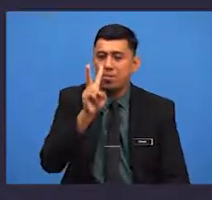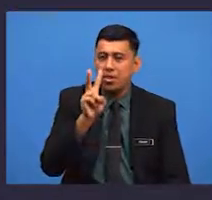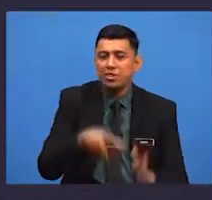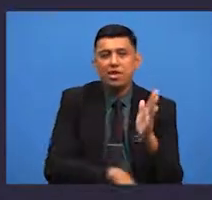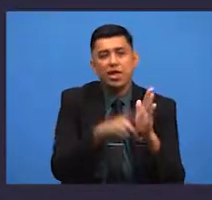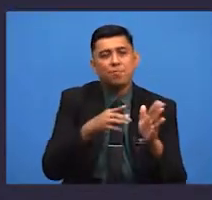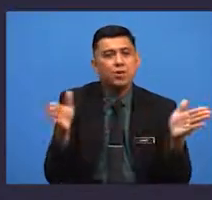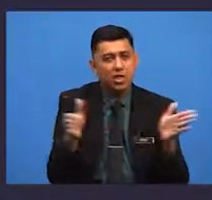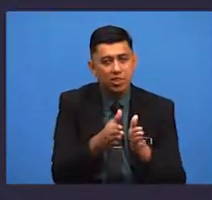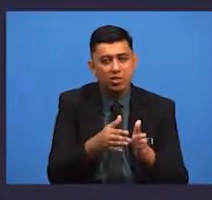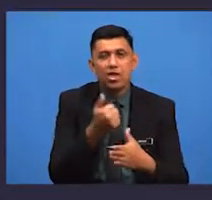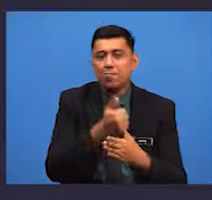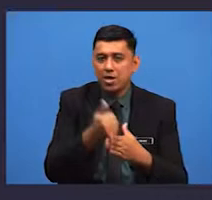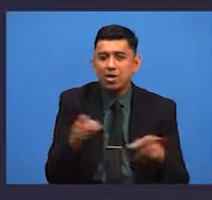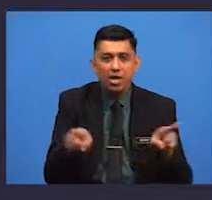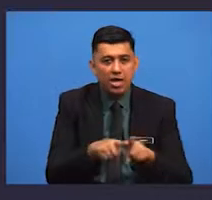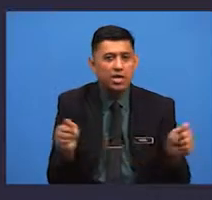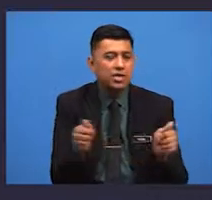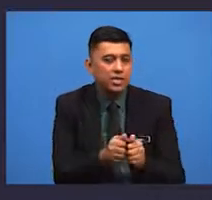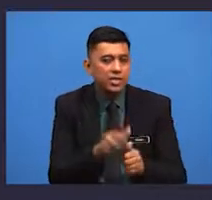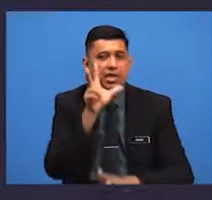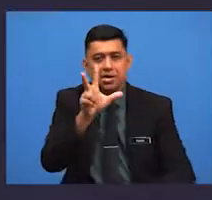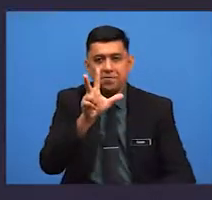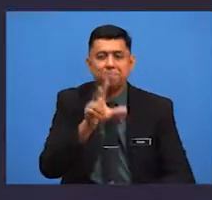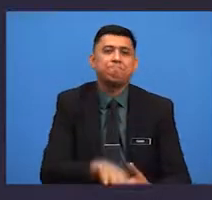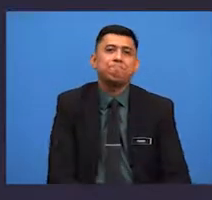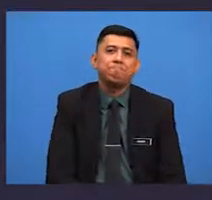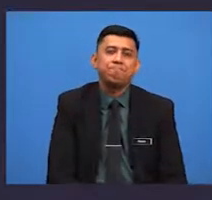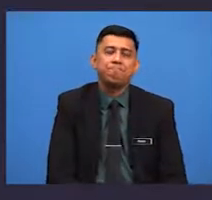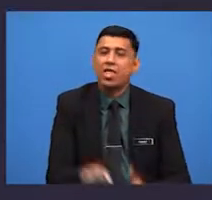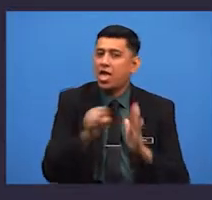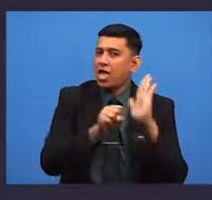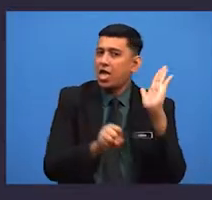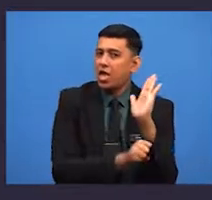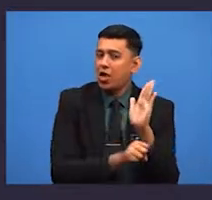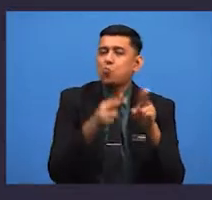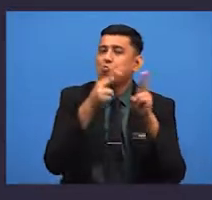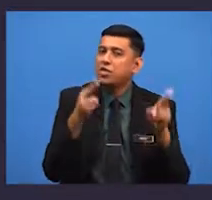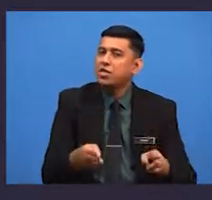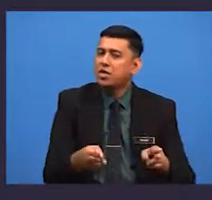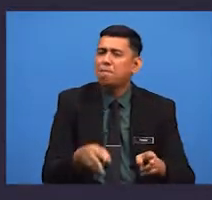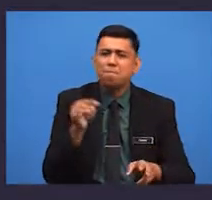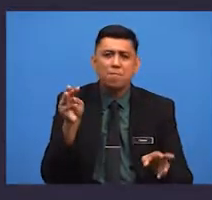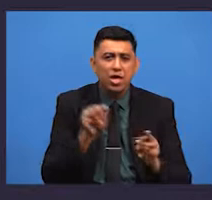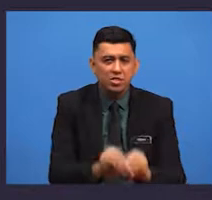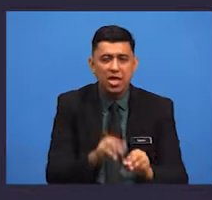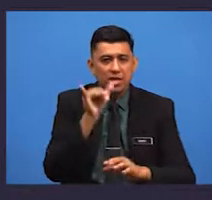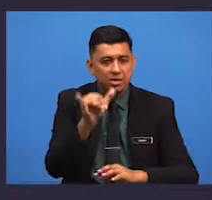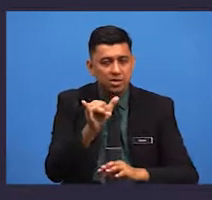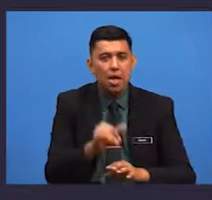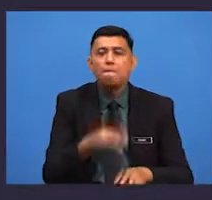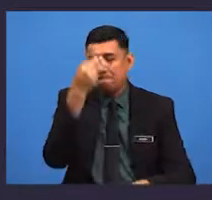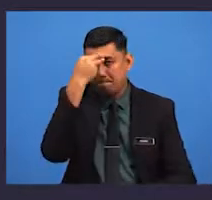lebih kecil atau sama dengan 3. Syarat yang diuji masih ya.